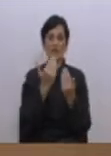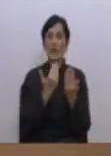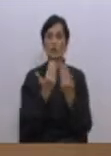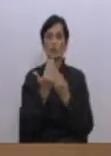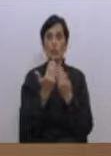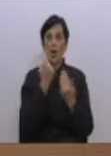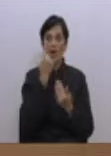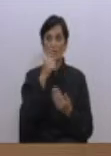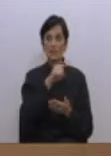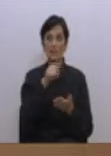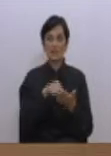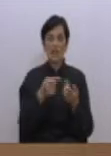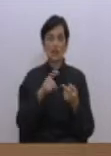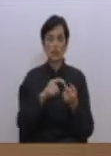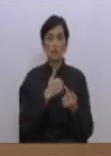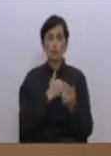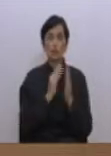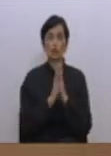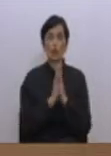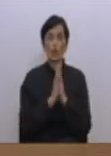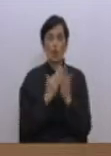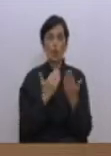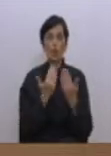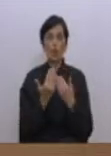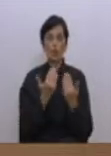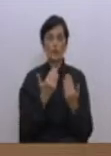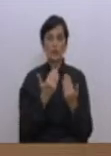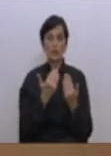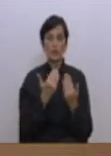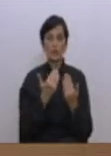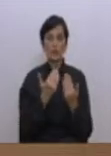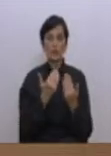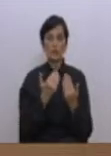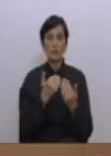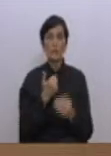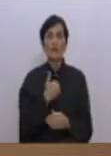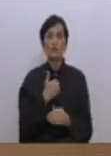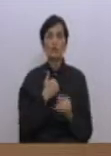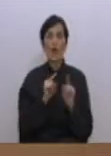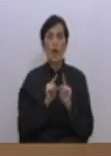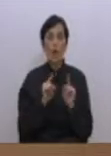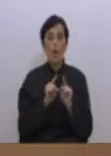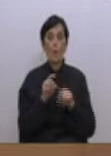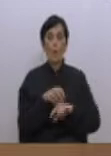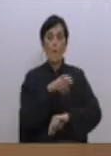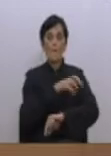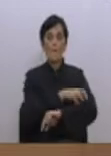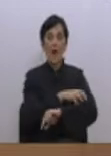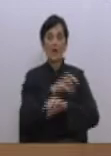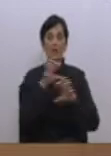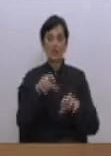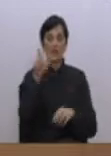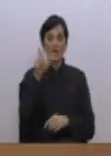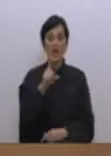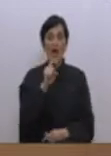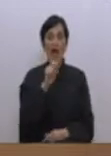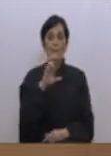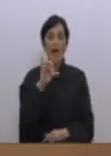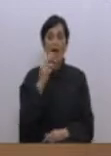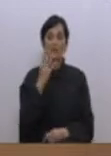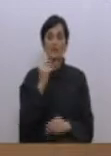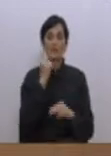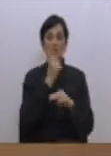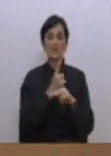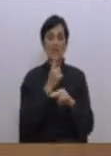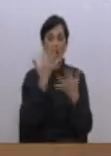deci săcăt când agașoare din da, măgmartot chovnit. Se găsesc. Cei de opoziție vor parte în tăușne mare, xabeșuili. Tăușne mukra,